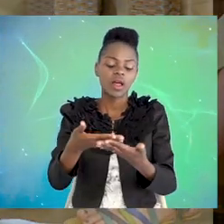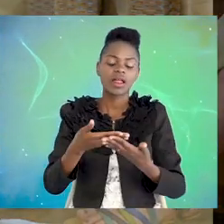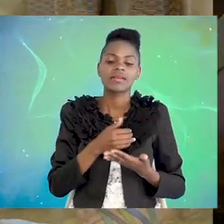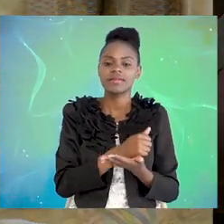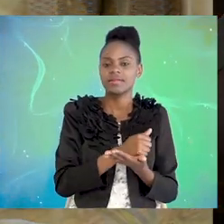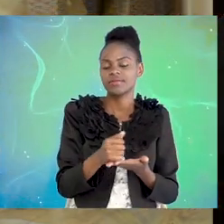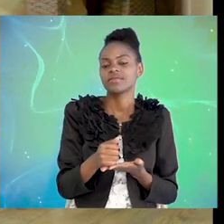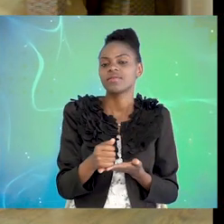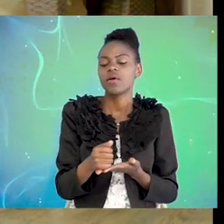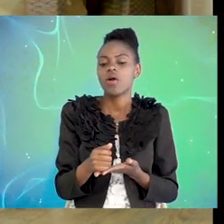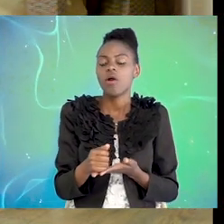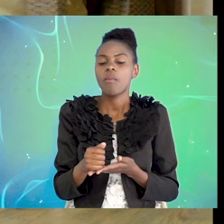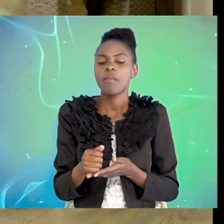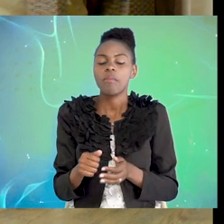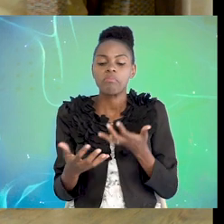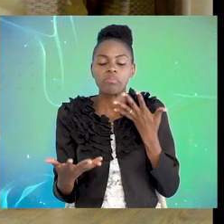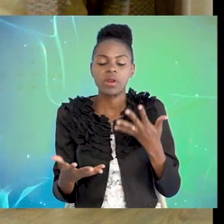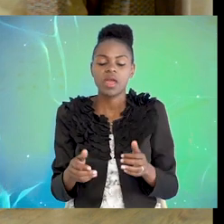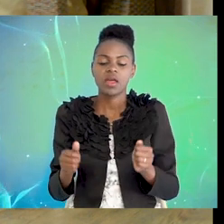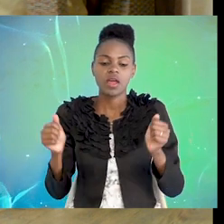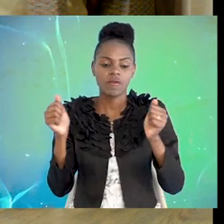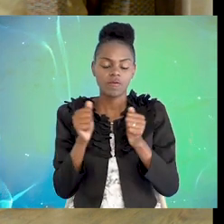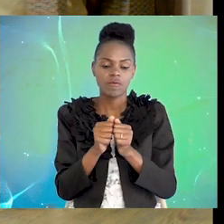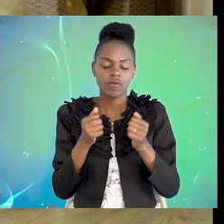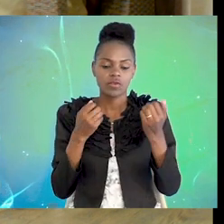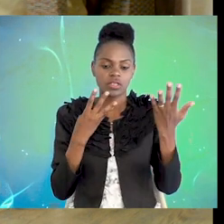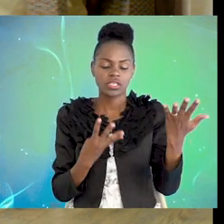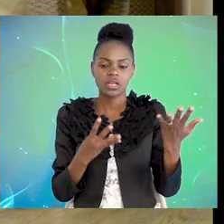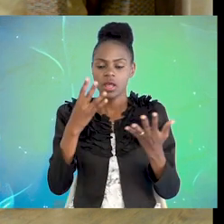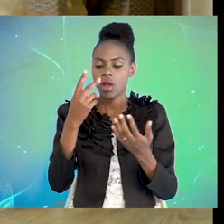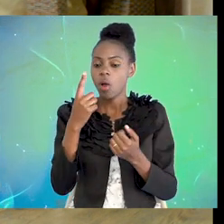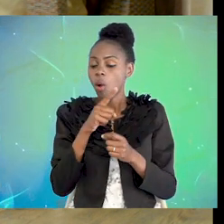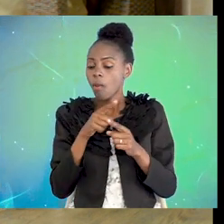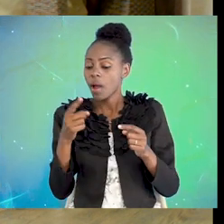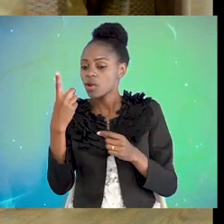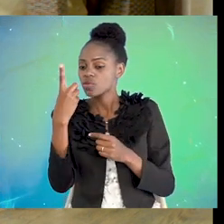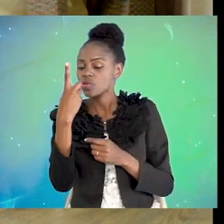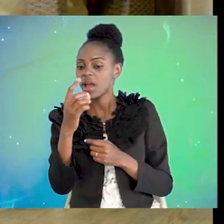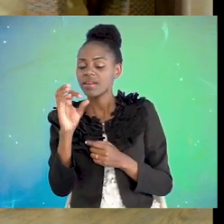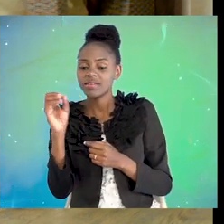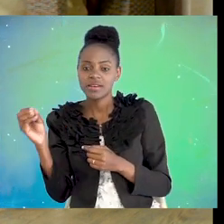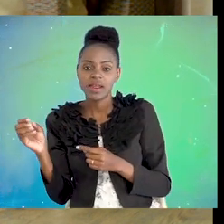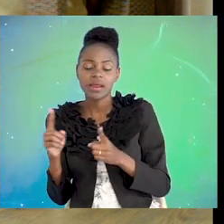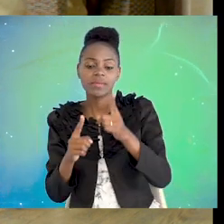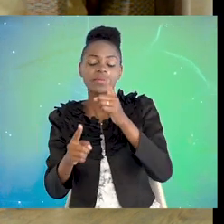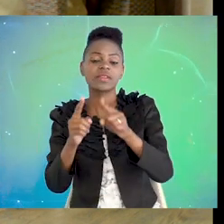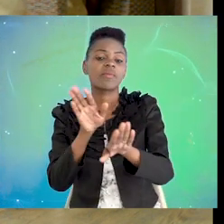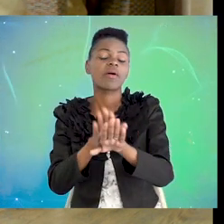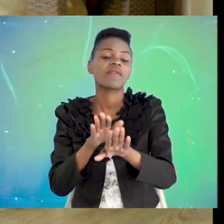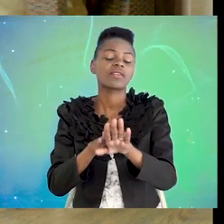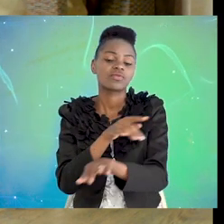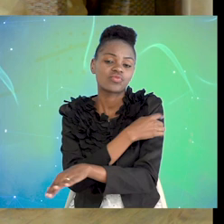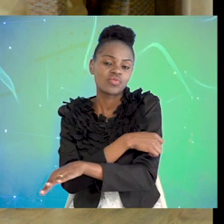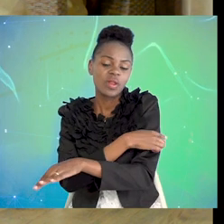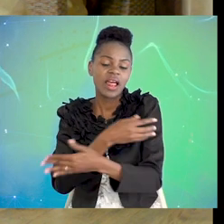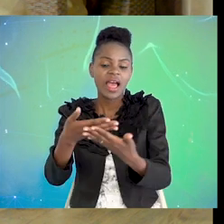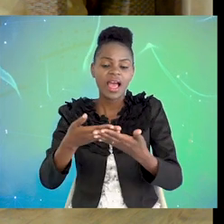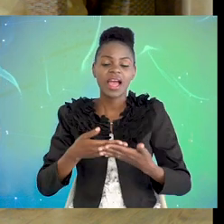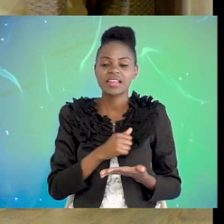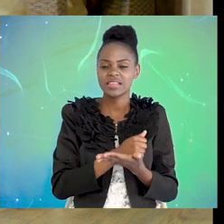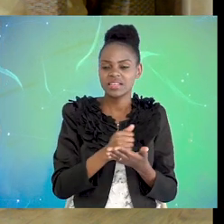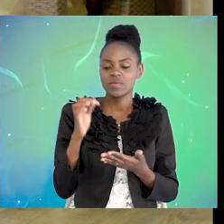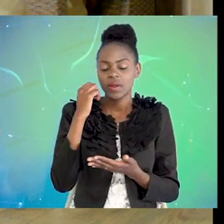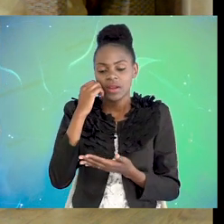vya ntu 14 vya ntu 100 denaro onse. Ngati sana bide masanga bida ujibadara, wakala aga ndre tandizo, ngati aduwa ntendai